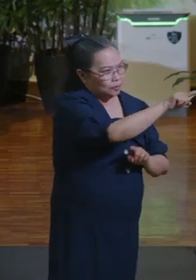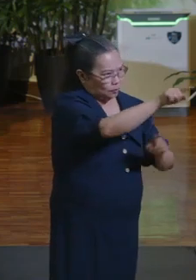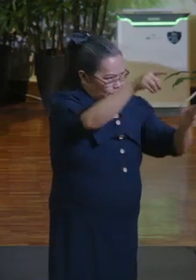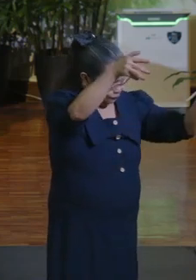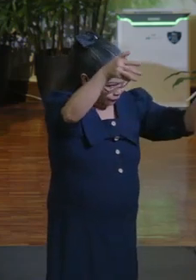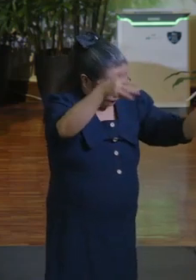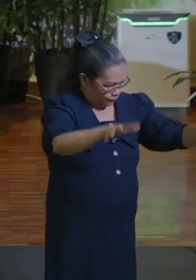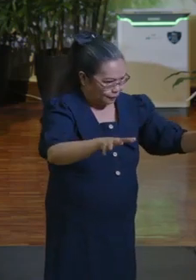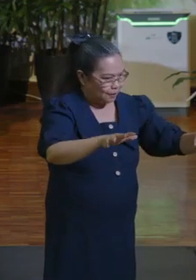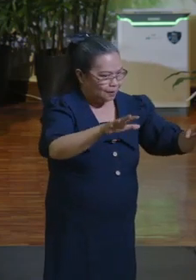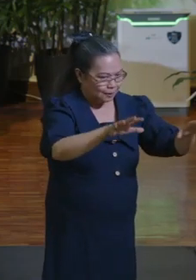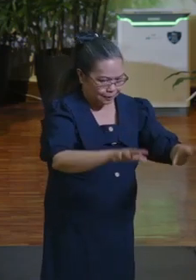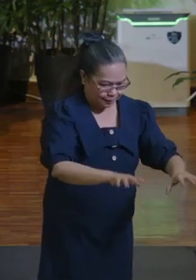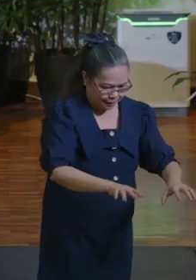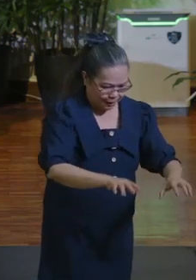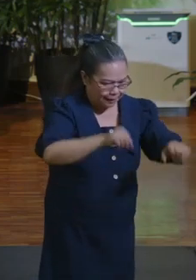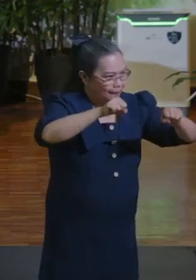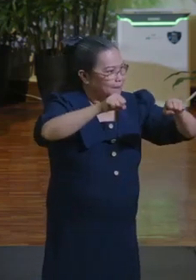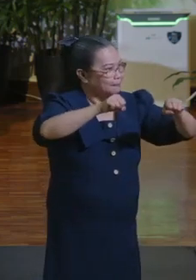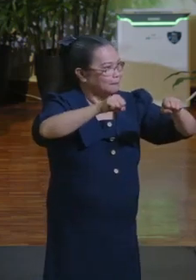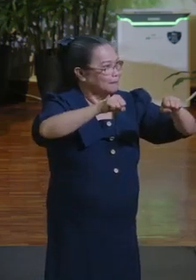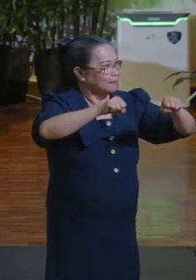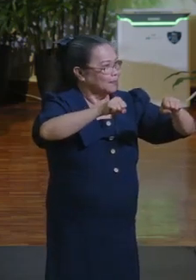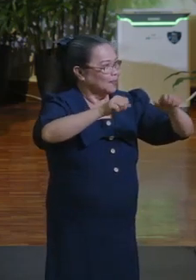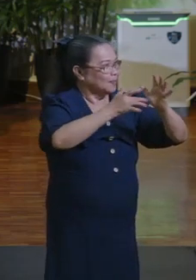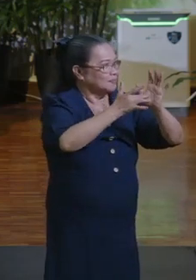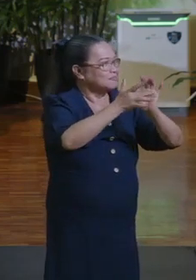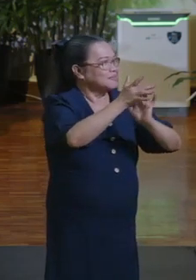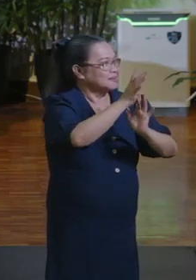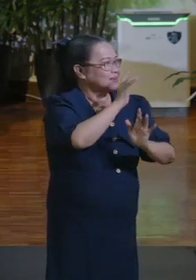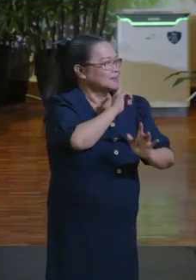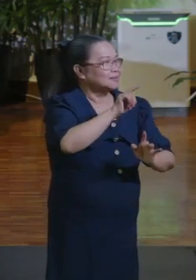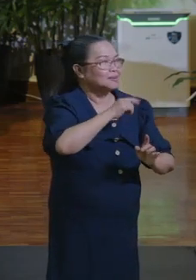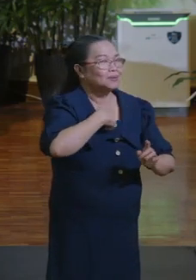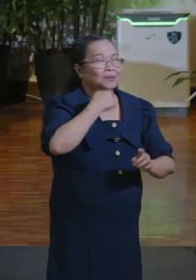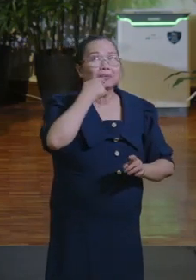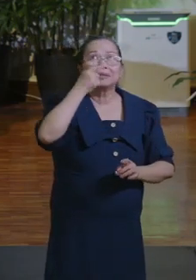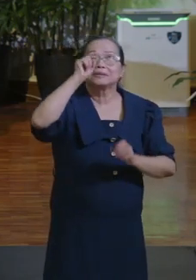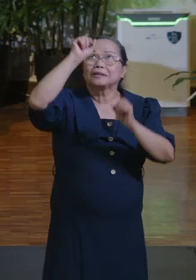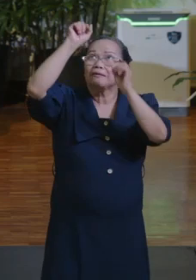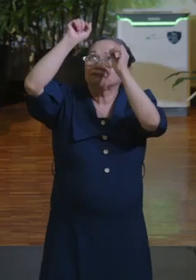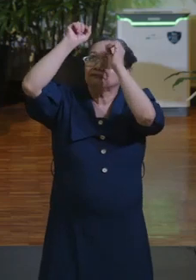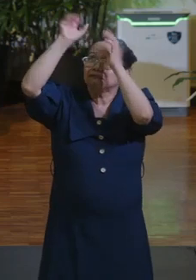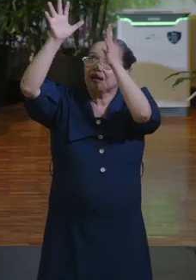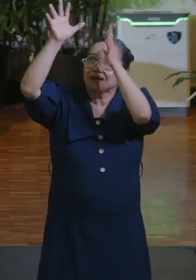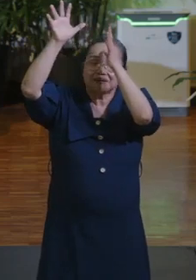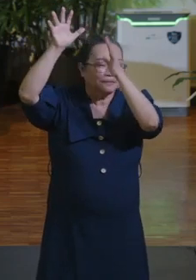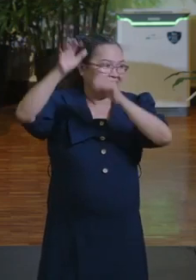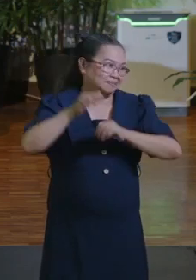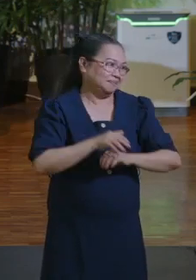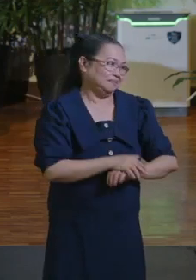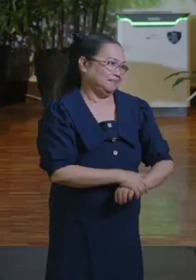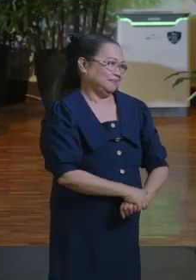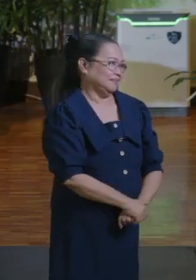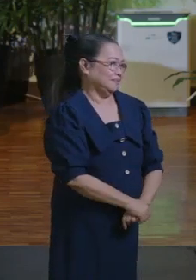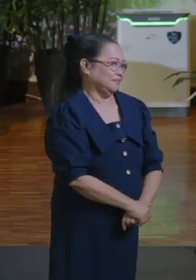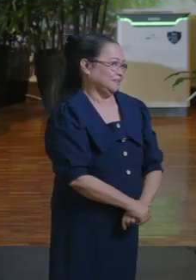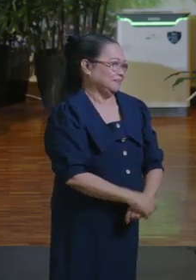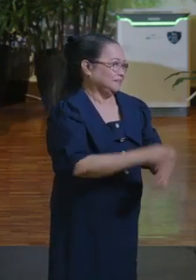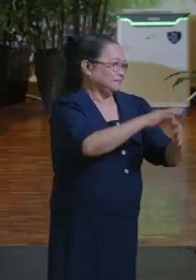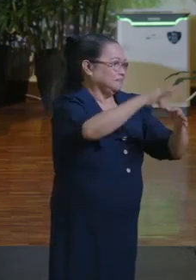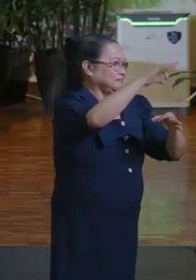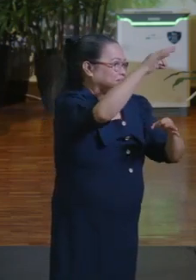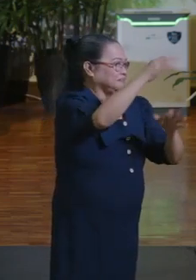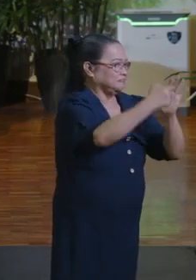of adoption as sons, by whom we cry, Abba, Father. The Spirit